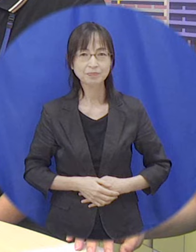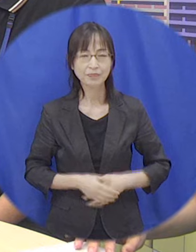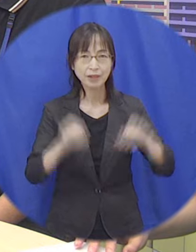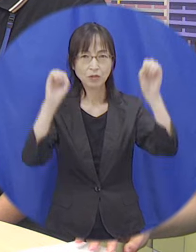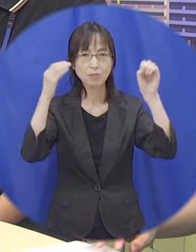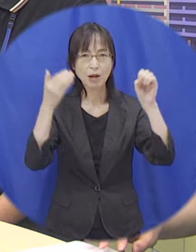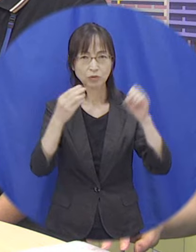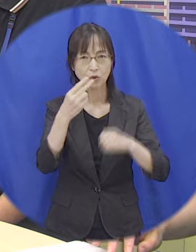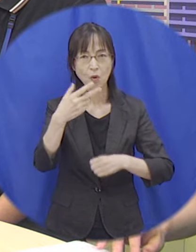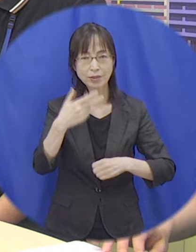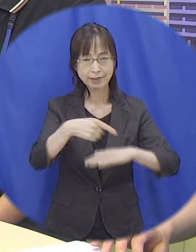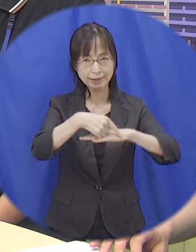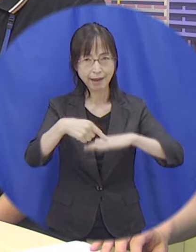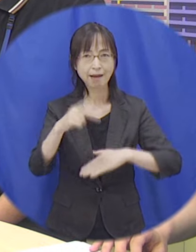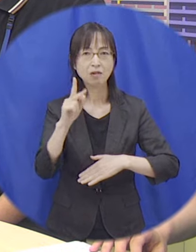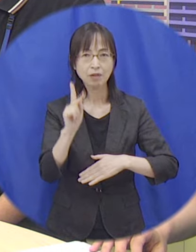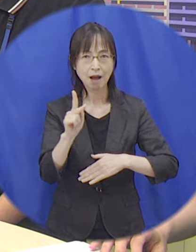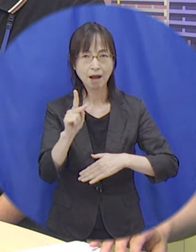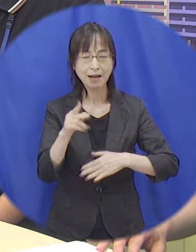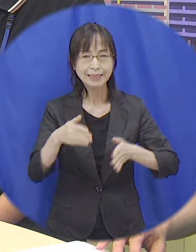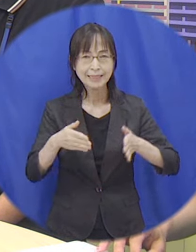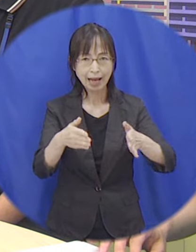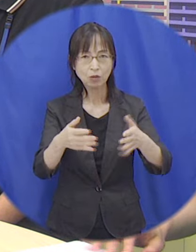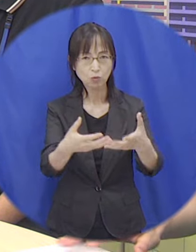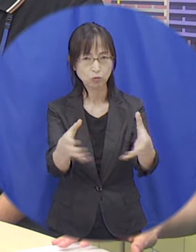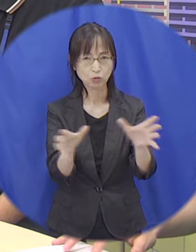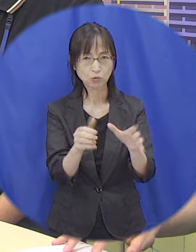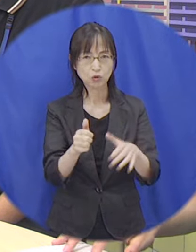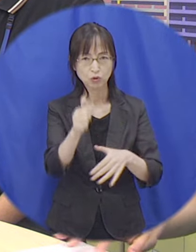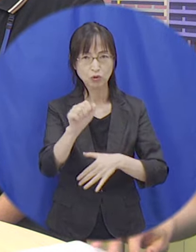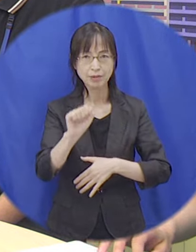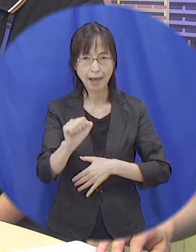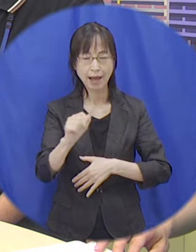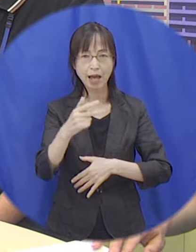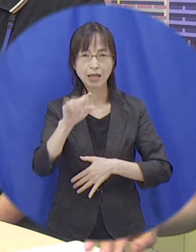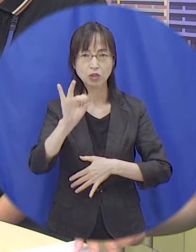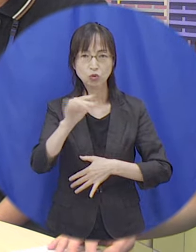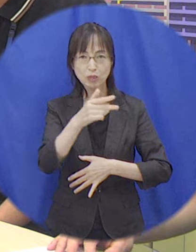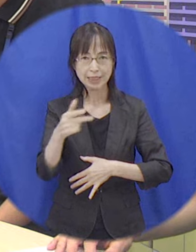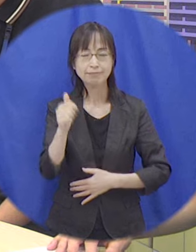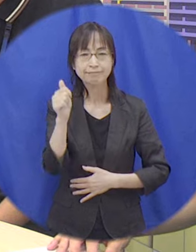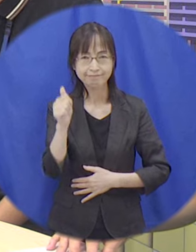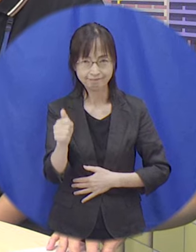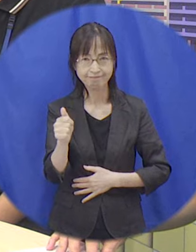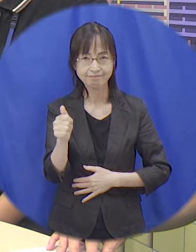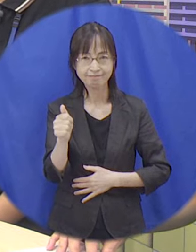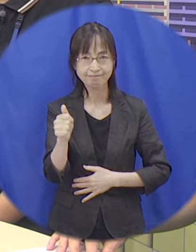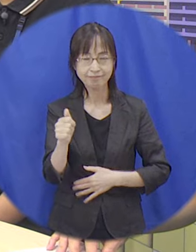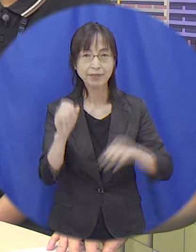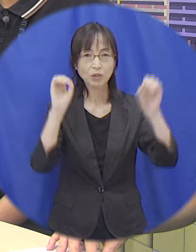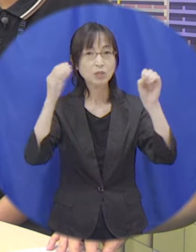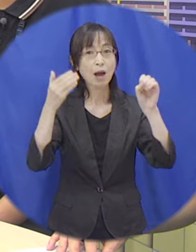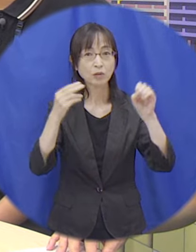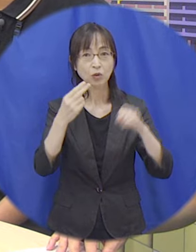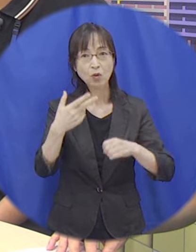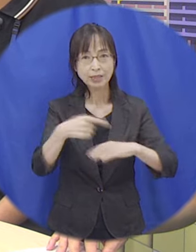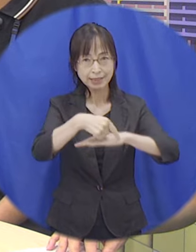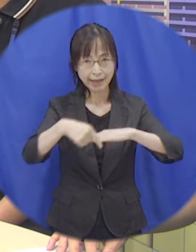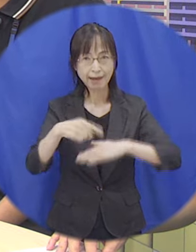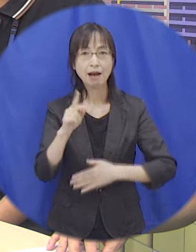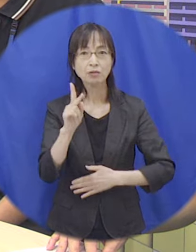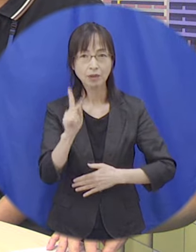豊島区都市計画課街路グループ主査の辻弘樹さん、そして豊島区都市計